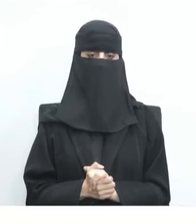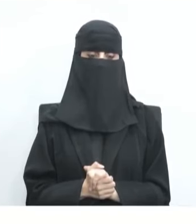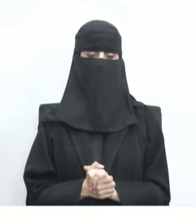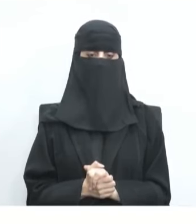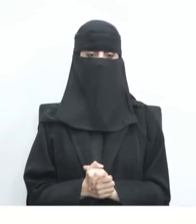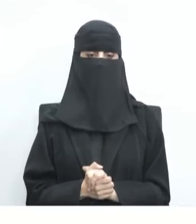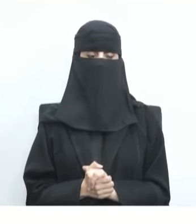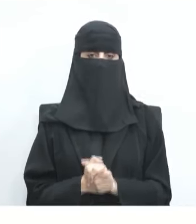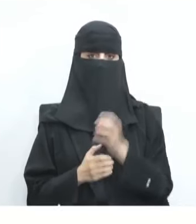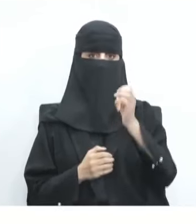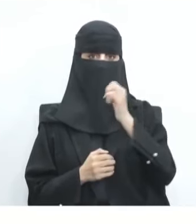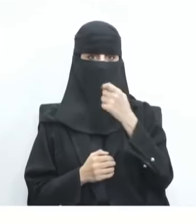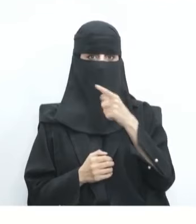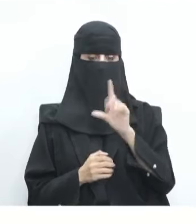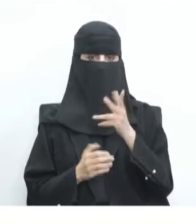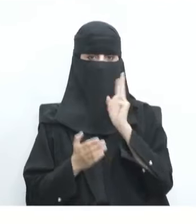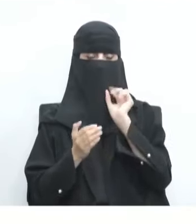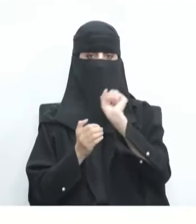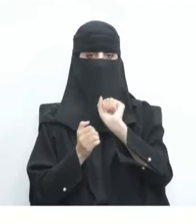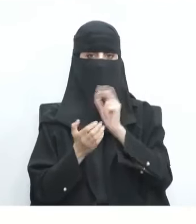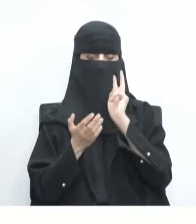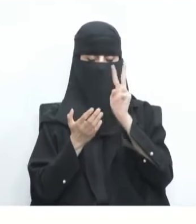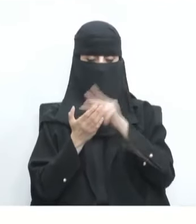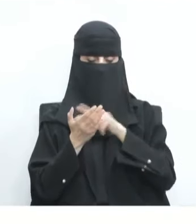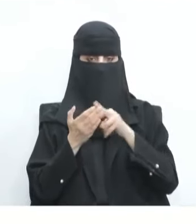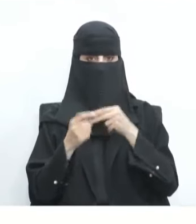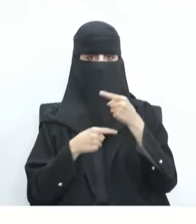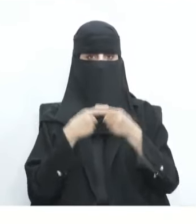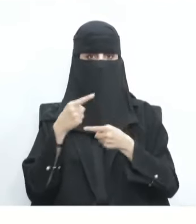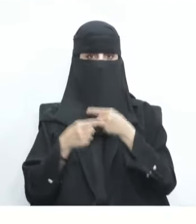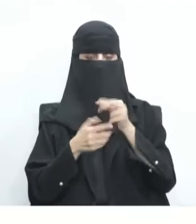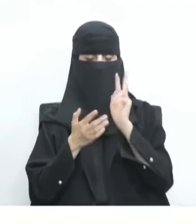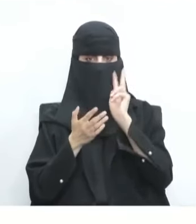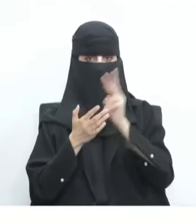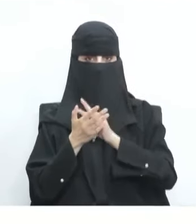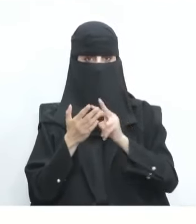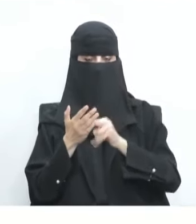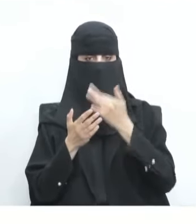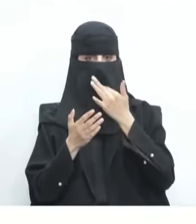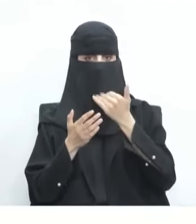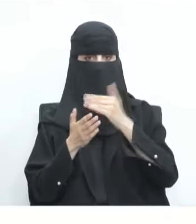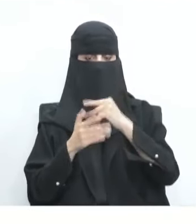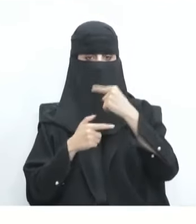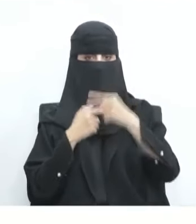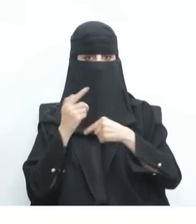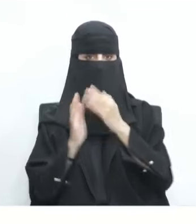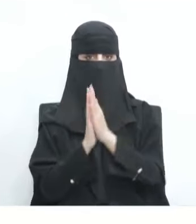اذا الاجابه الصحيحه من القراءه المتواصله والاطلاع المستمر